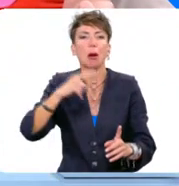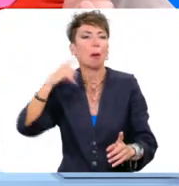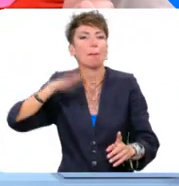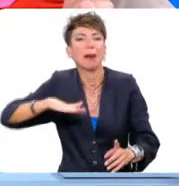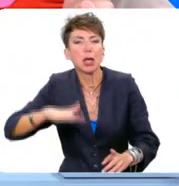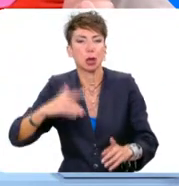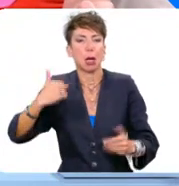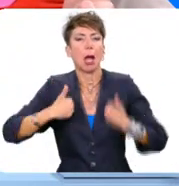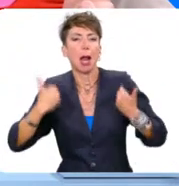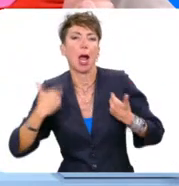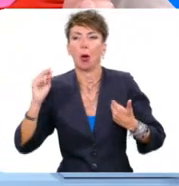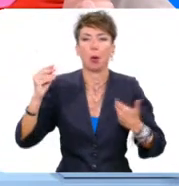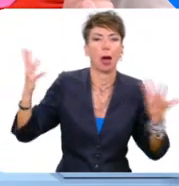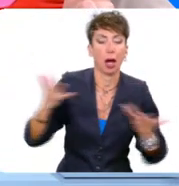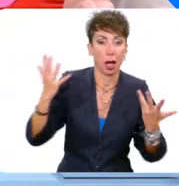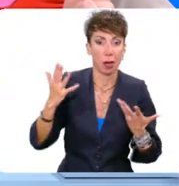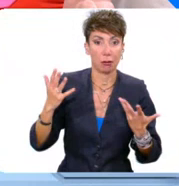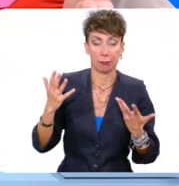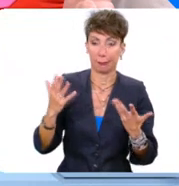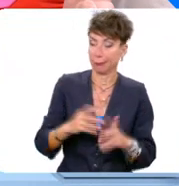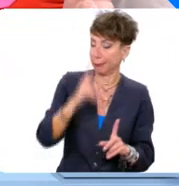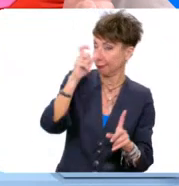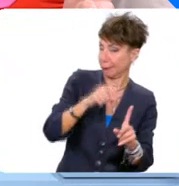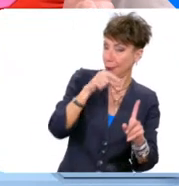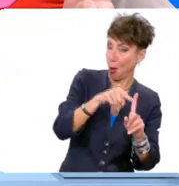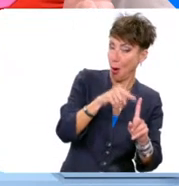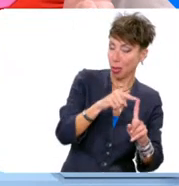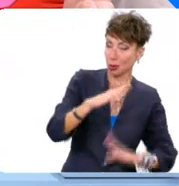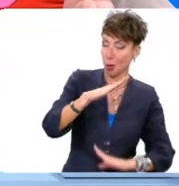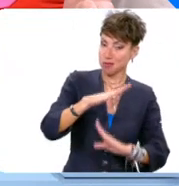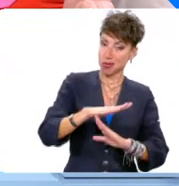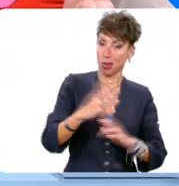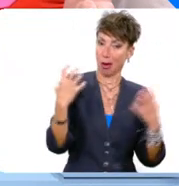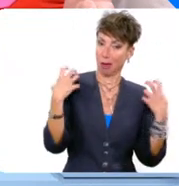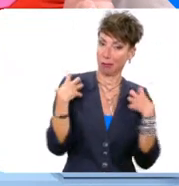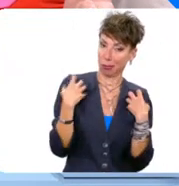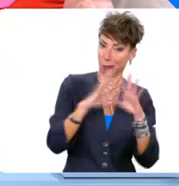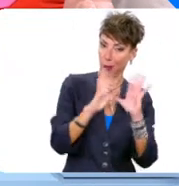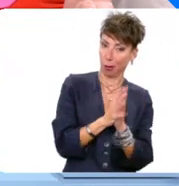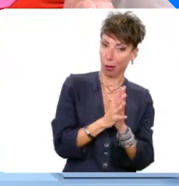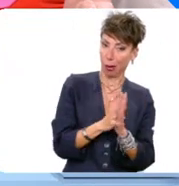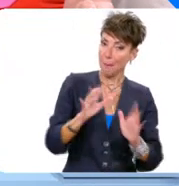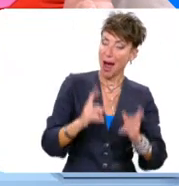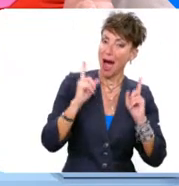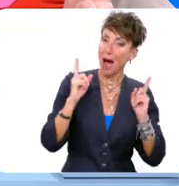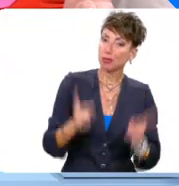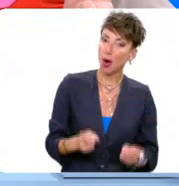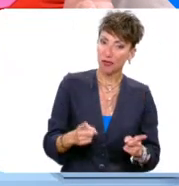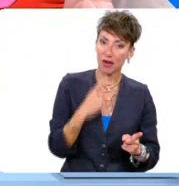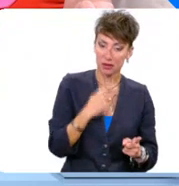και τα αναχώματα πώς έχει ένας δήμαρχος ένας πρόεδρος κοινότητας την ευθύνη να πάρει απόφαση για να σπάσει